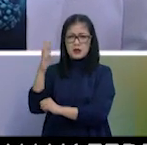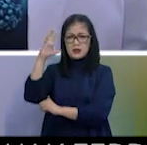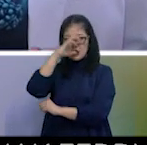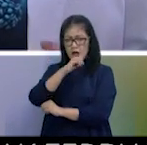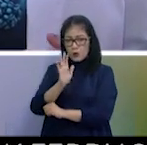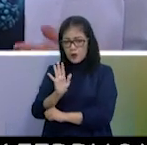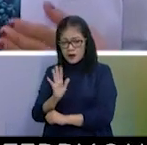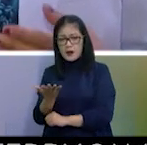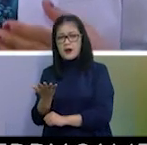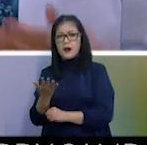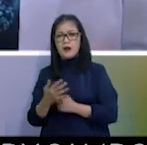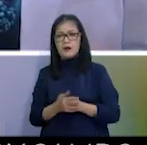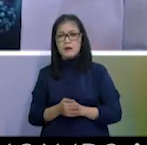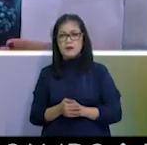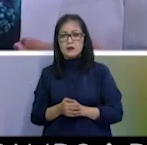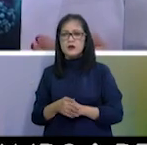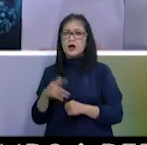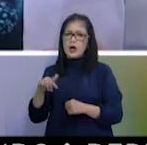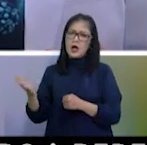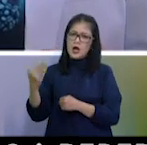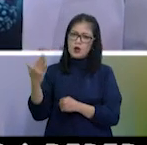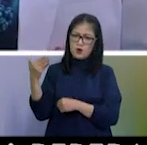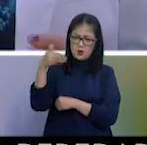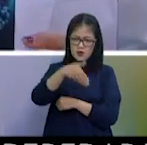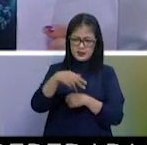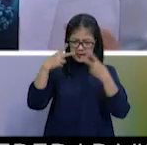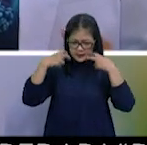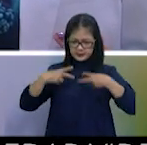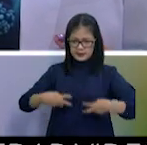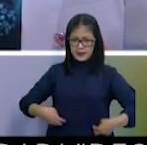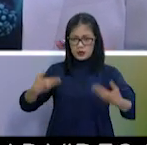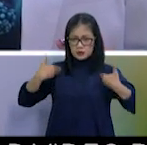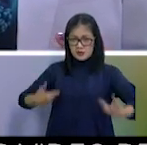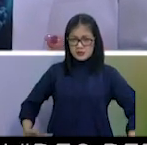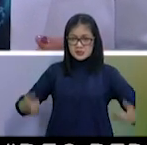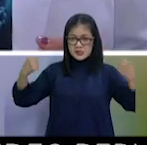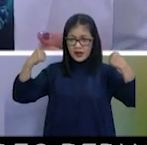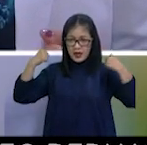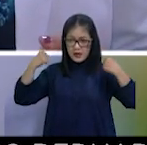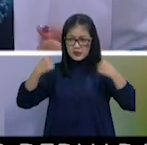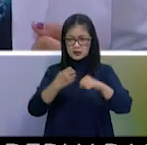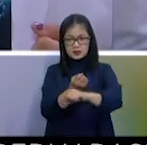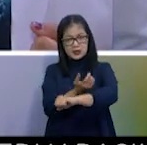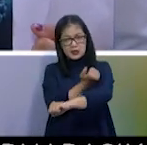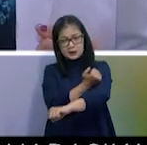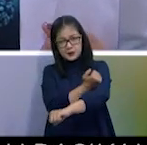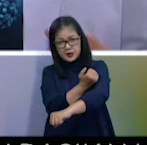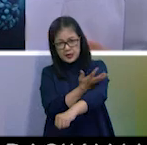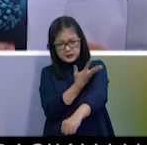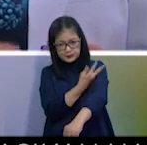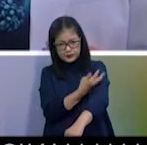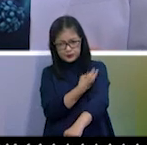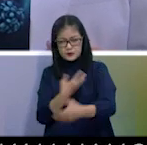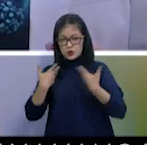itu kita harus memeriksakan diri kita dengan medical check up untuk memeriksakan tekanan darah, pemeriksaan fisik, kemudian yang tadi